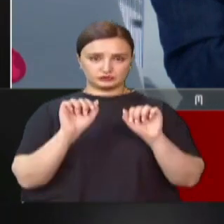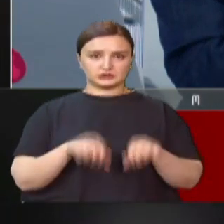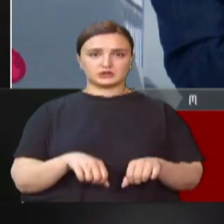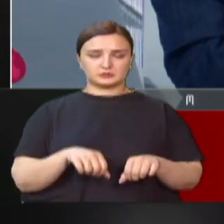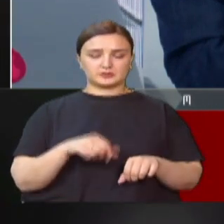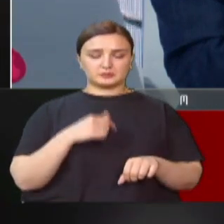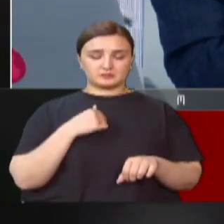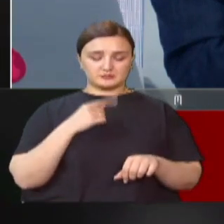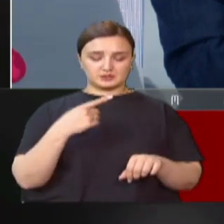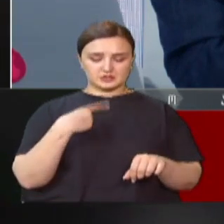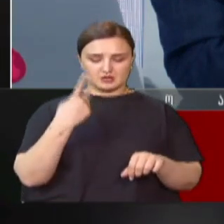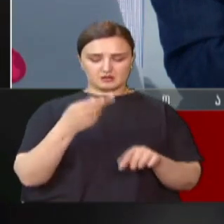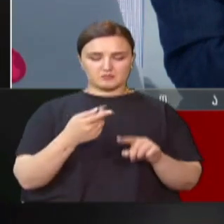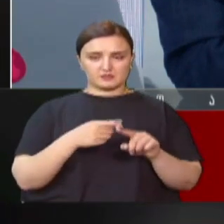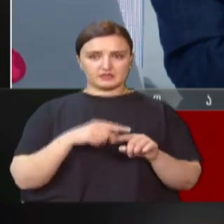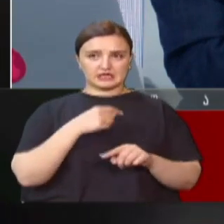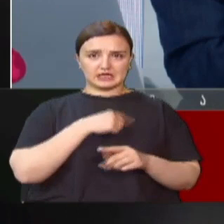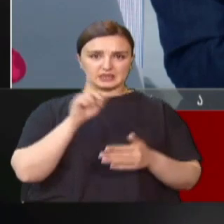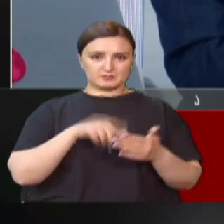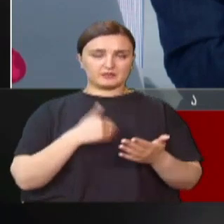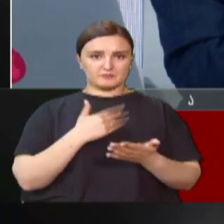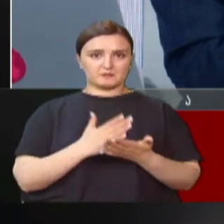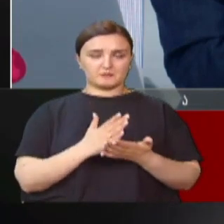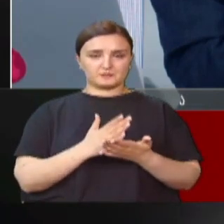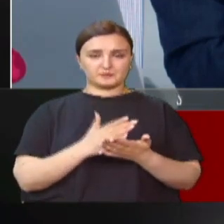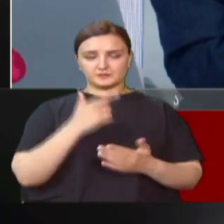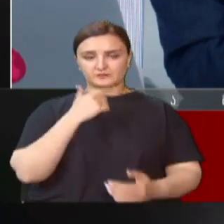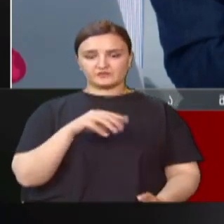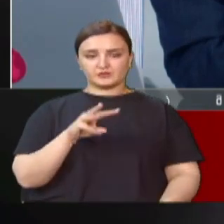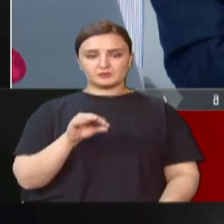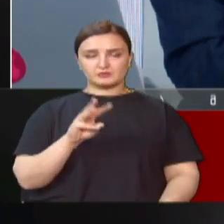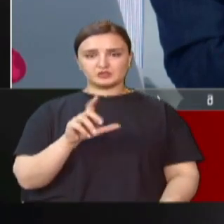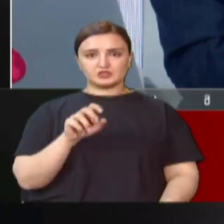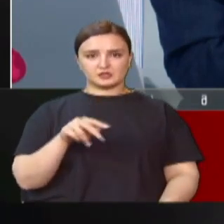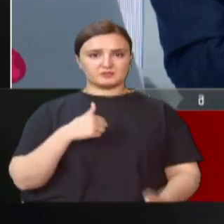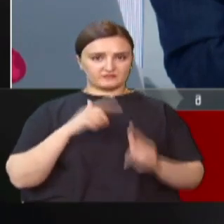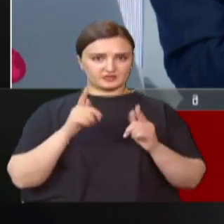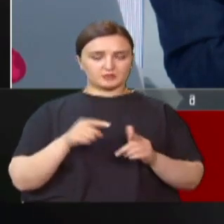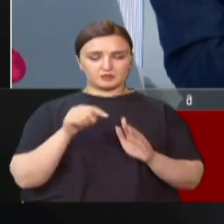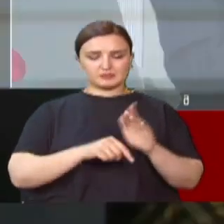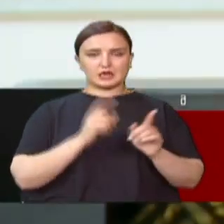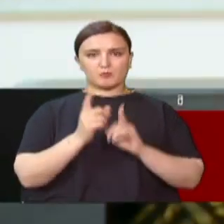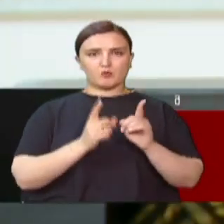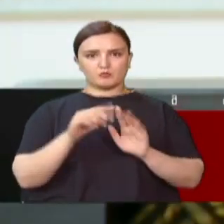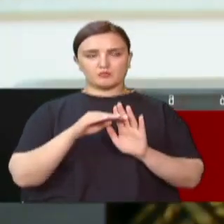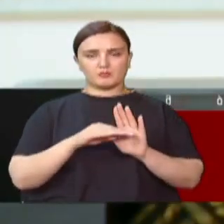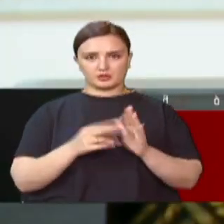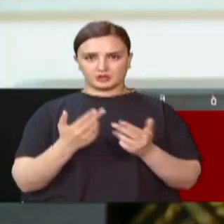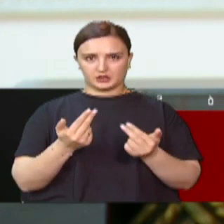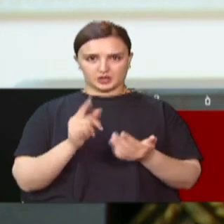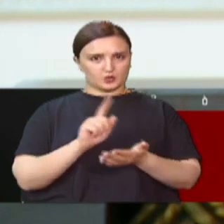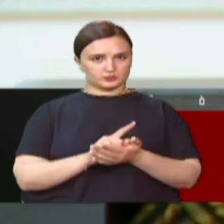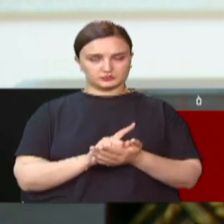Შესაძლებელია, მეც მაგ ამის იმედი. Მე ბატონ მიშას ვეთანხმები, რომ სისტემური რეფორმები რა თქმა უნდა აუცილებელია